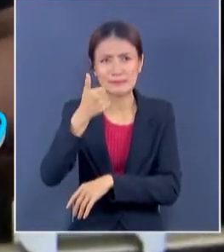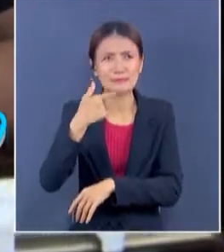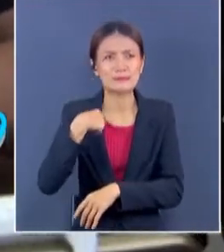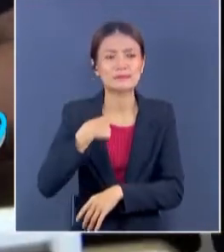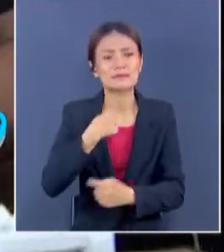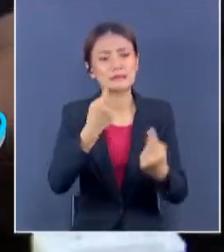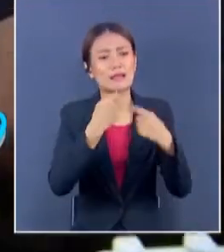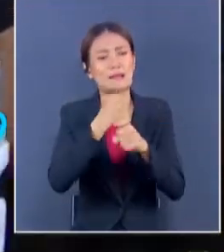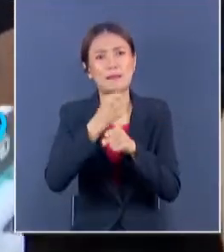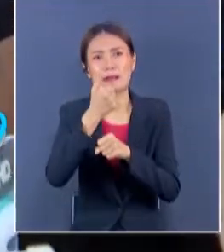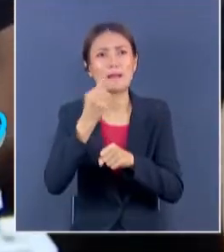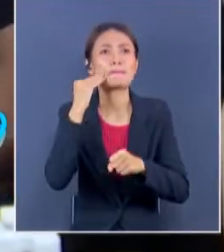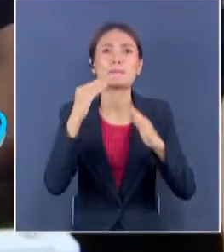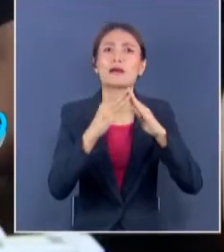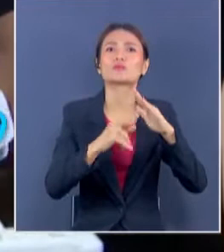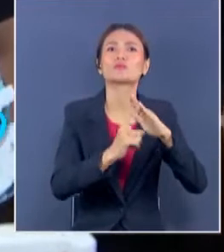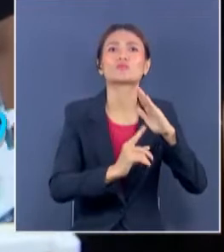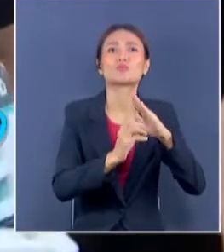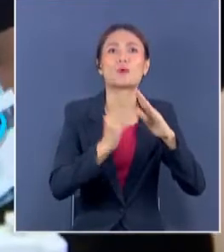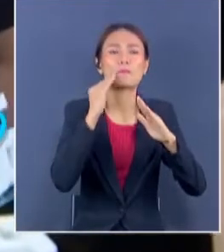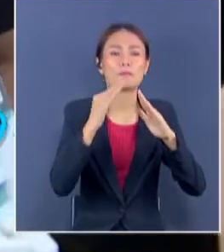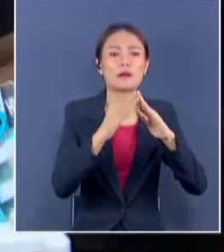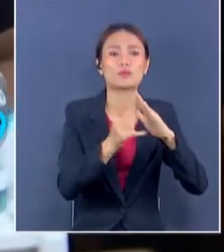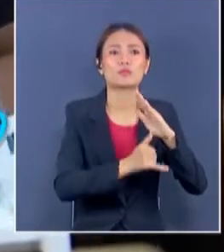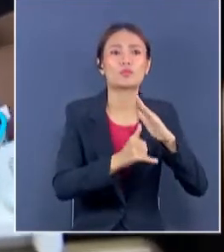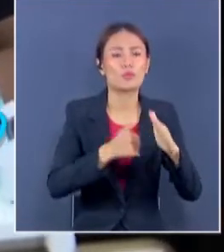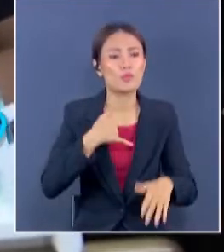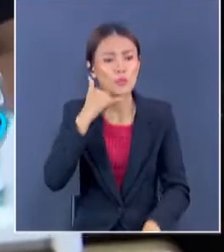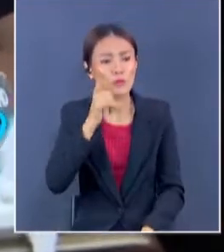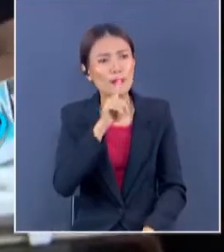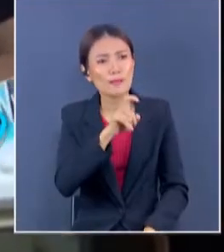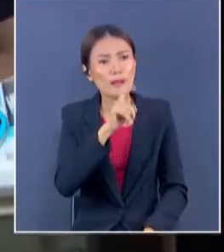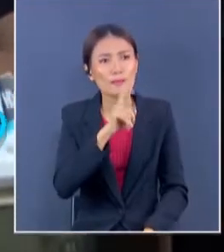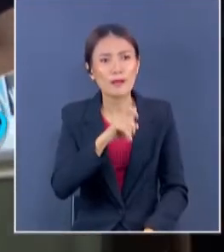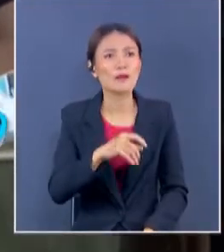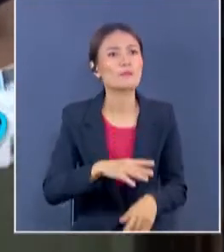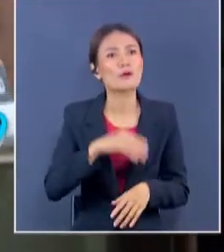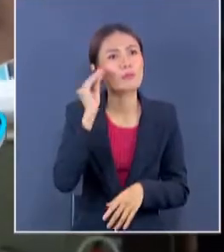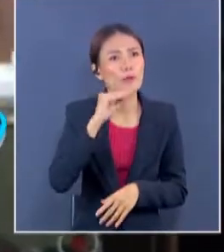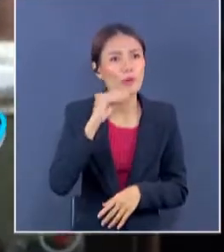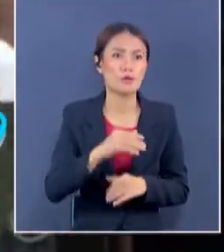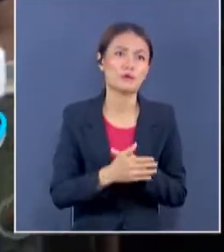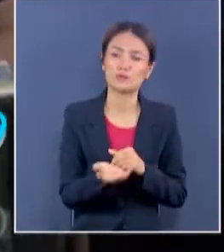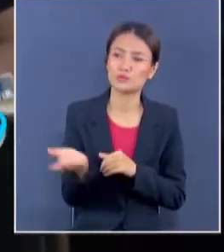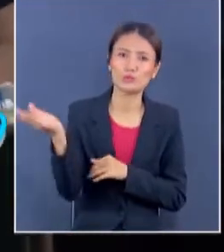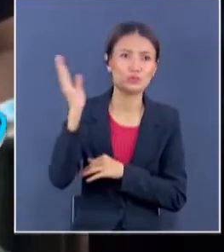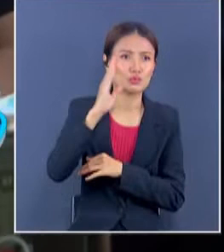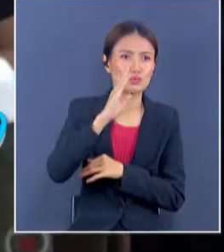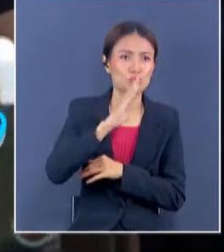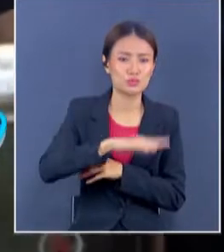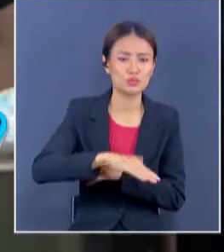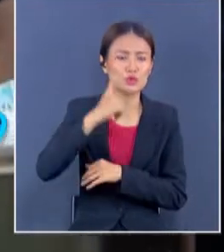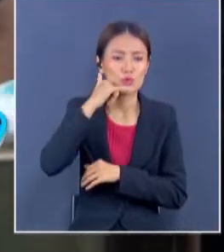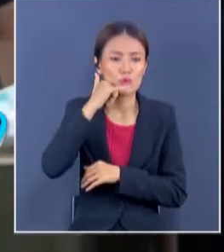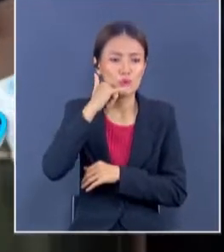ใช่ไหม ครับที่บ้านครับก็เราก็ดูแลใกล้ชิดอยู่นะครับผมติดตามอาการผมจะติดตามอาการท่านเวลาส